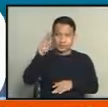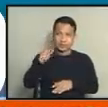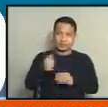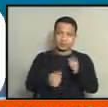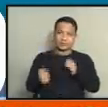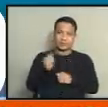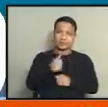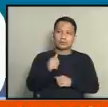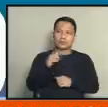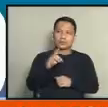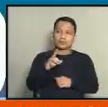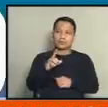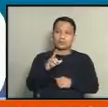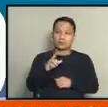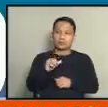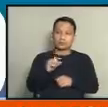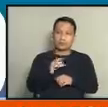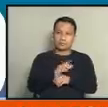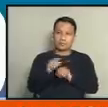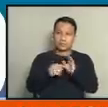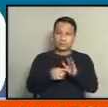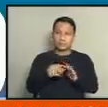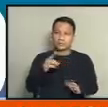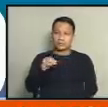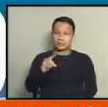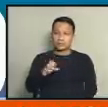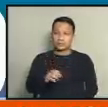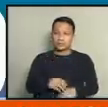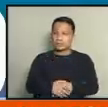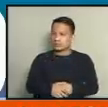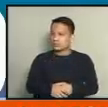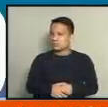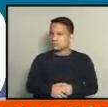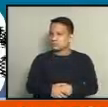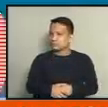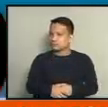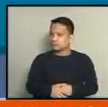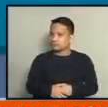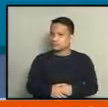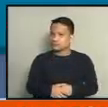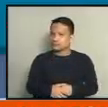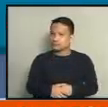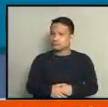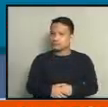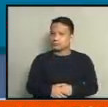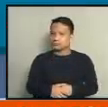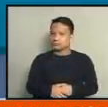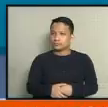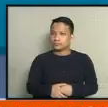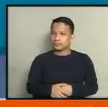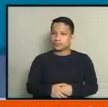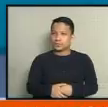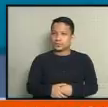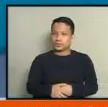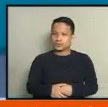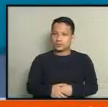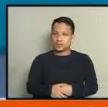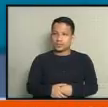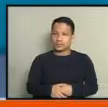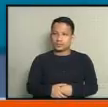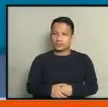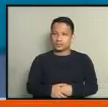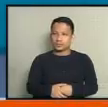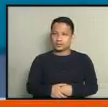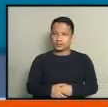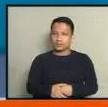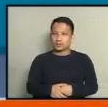Laksama, Supervising Labor and Employment Officer ng Dole Tarlac. Laksama. Yan ang sinasabi ko sa inyo. Hello, good afternoon po, sir. Ma'am, pasensya na, ma'am. Na-misspell